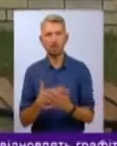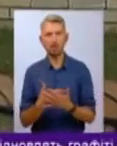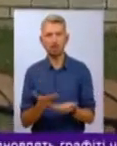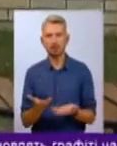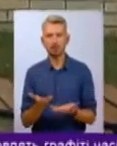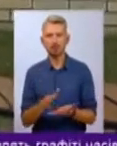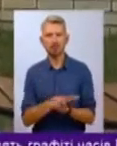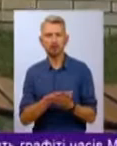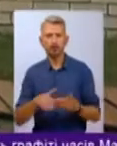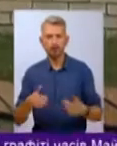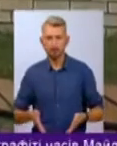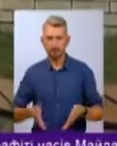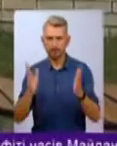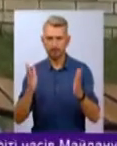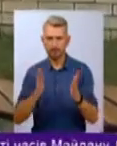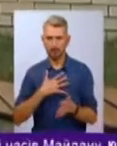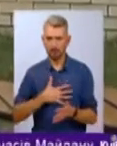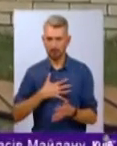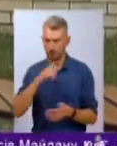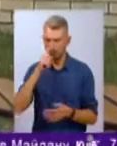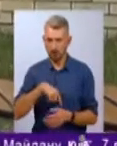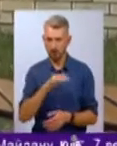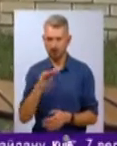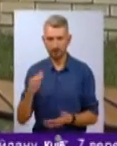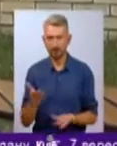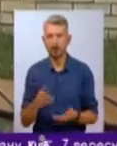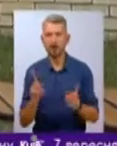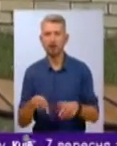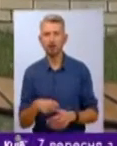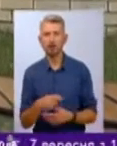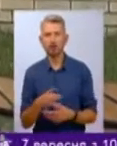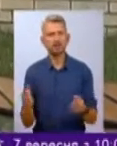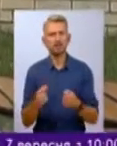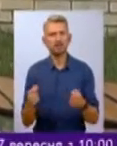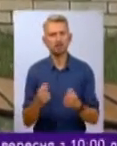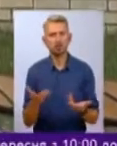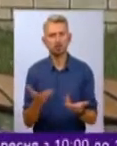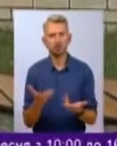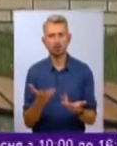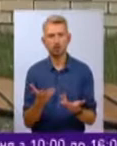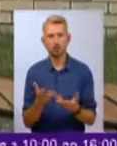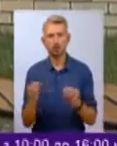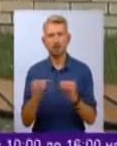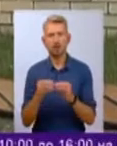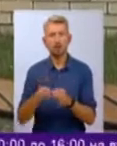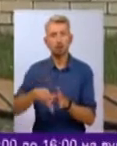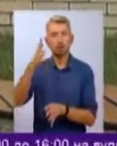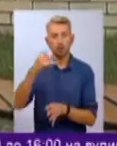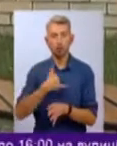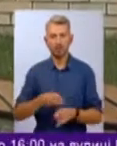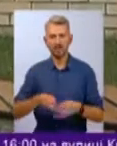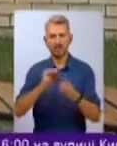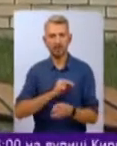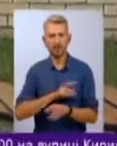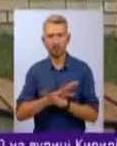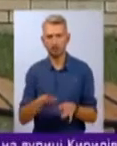взяти чистоту під'їзду, вона на поганому рівні. Також ось у нас взимку, наприклад, 10-поверхівка, у нас ліфт не